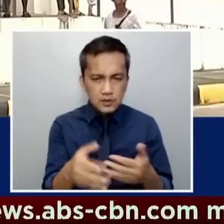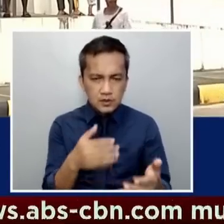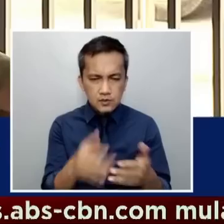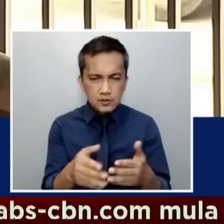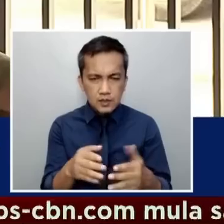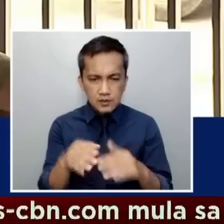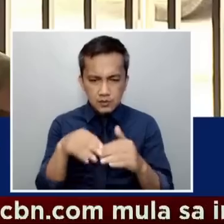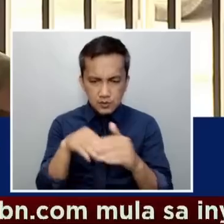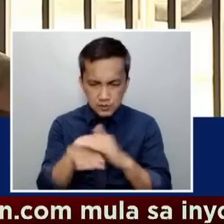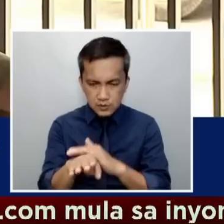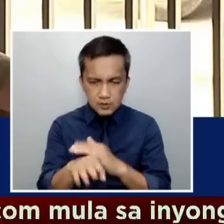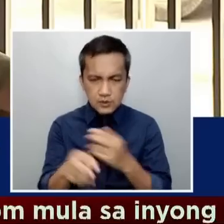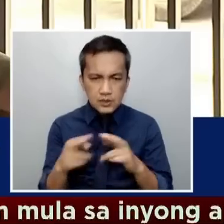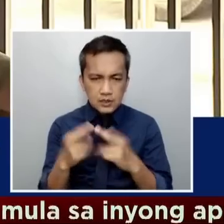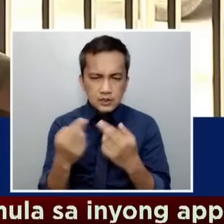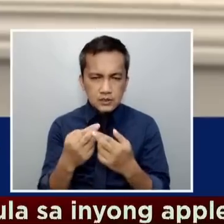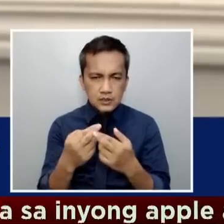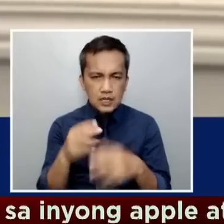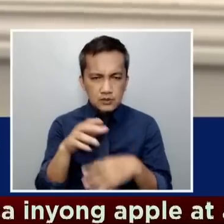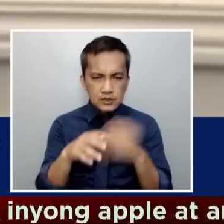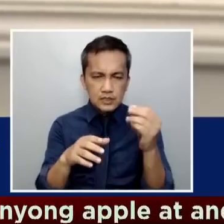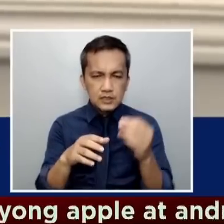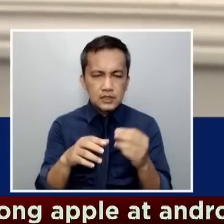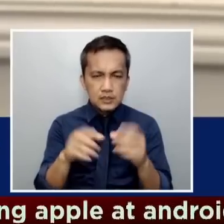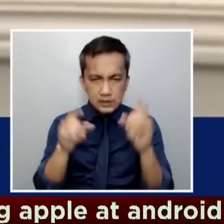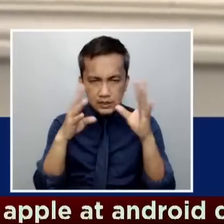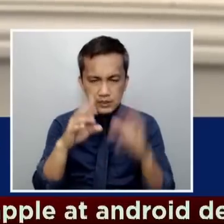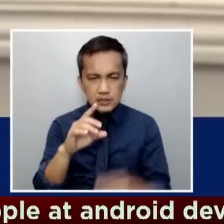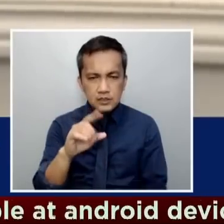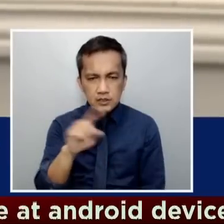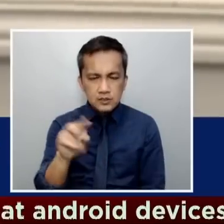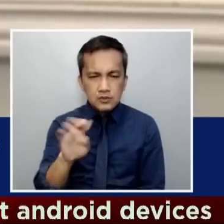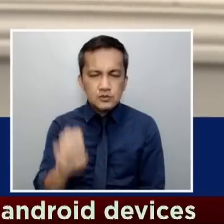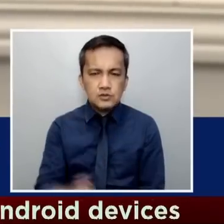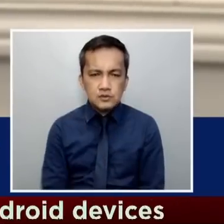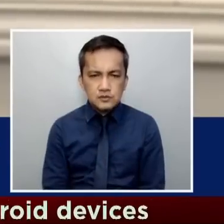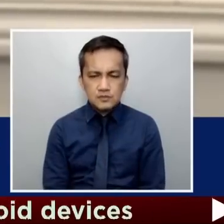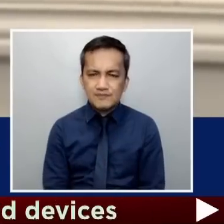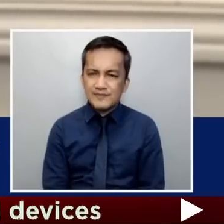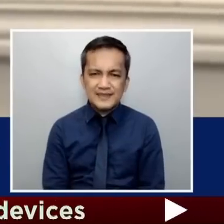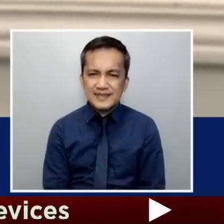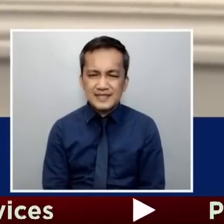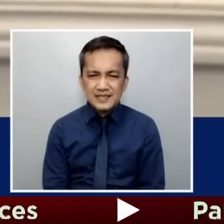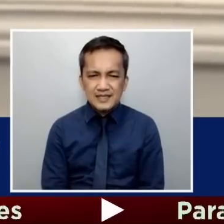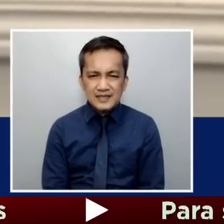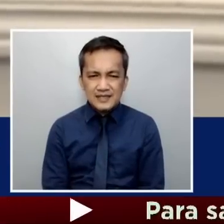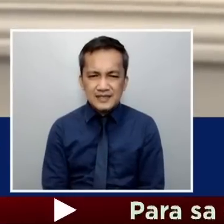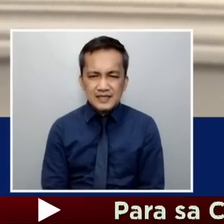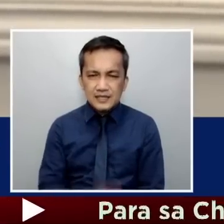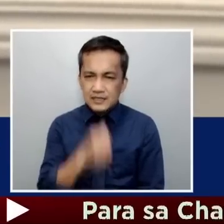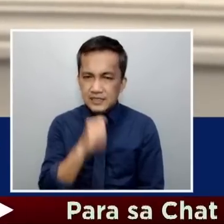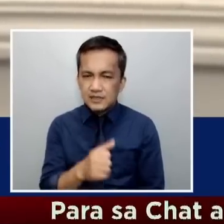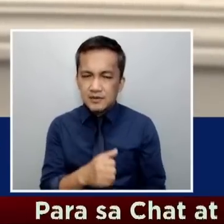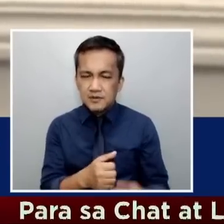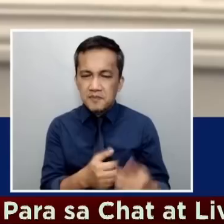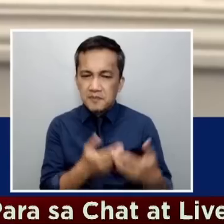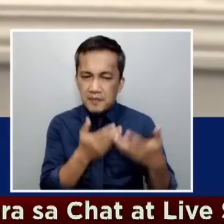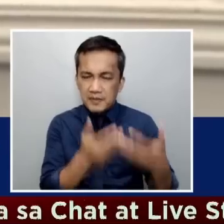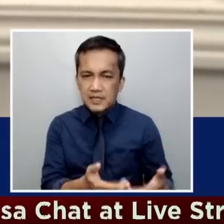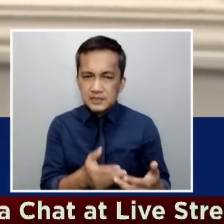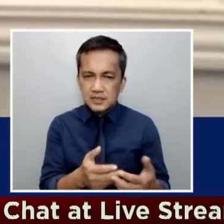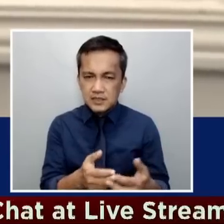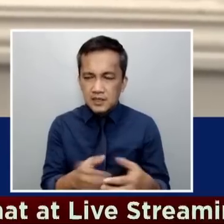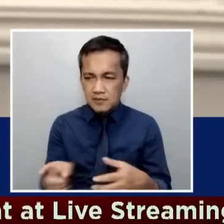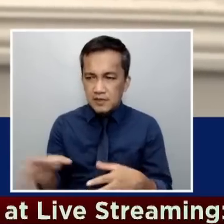mga kaanak sa labas ng danger zone. Hindi naman po ito pabigat sa mga kukup-kup sa kanila mga kamag-anak nila dahil they are